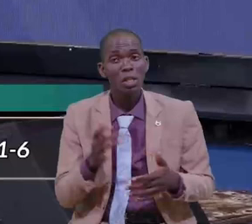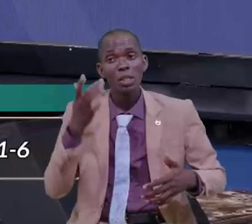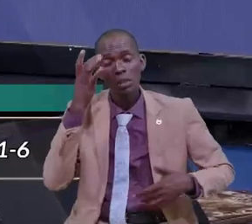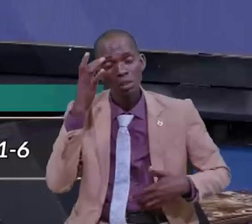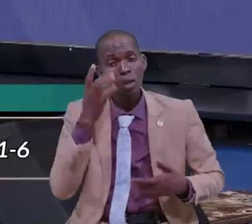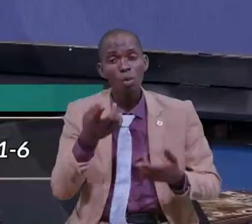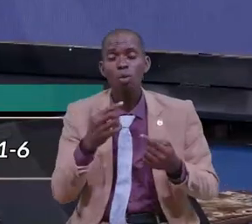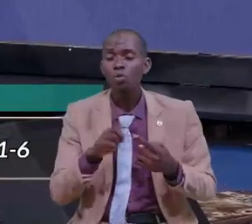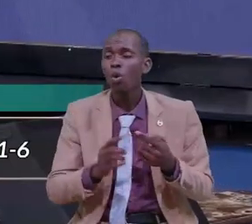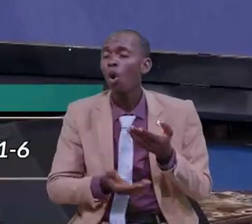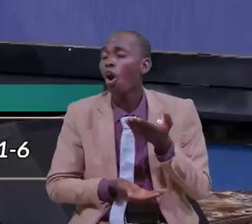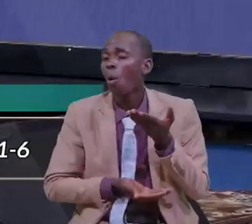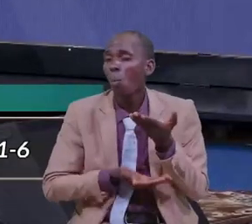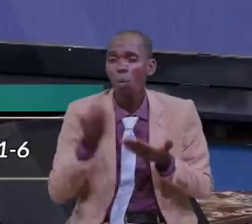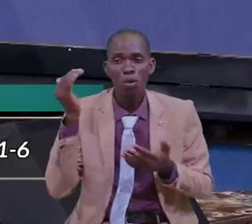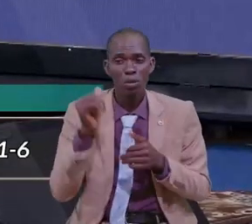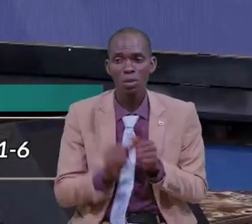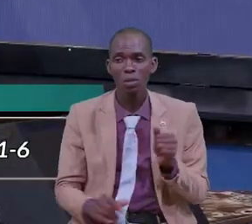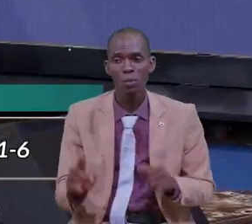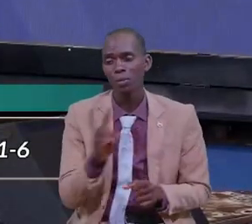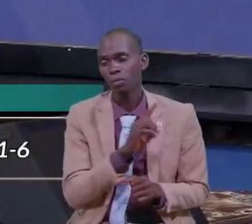vient pratiquement à tout le monde.